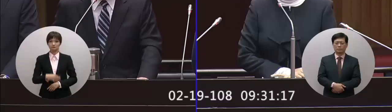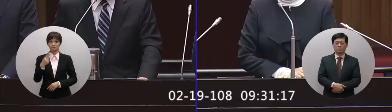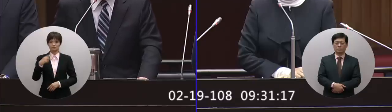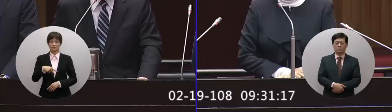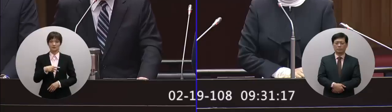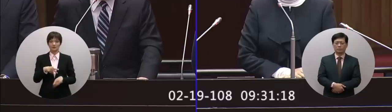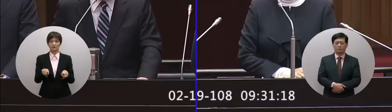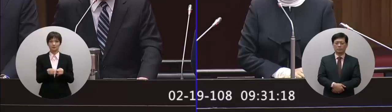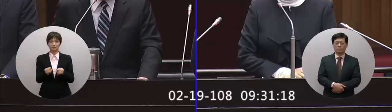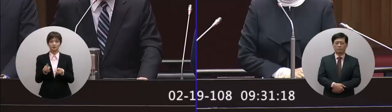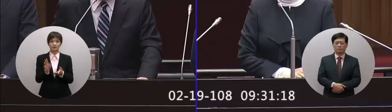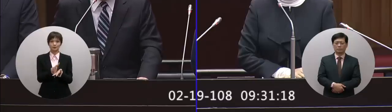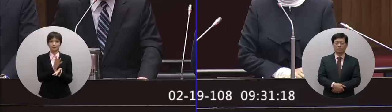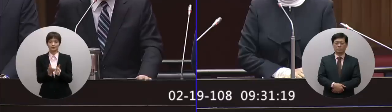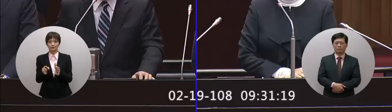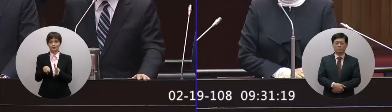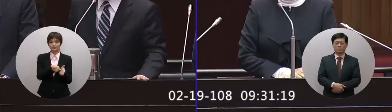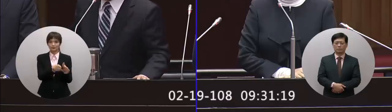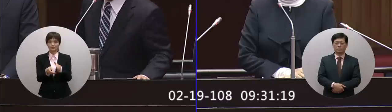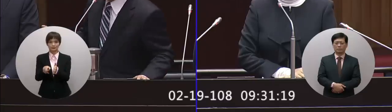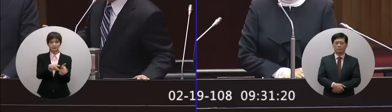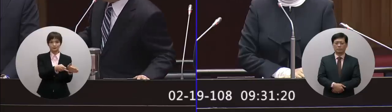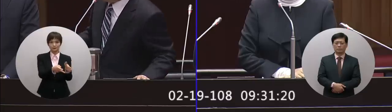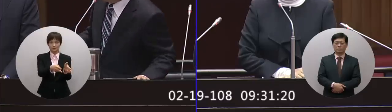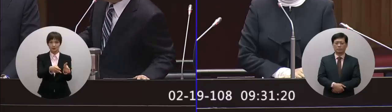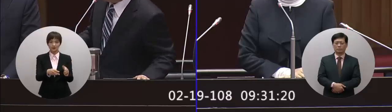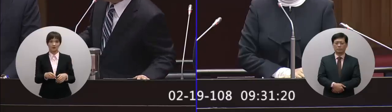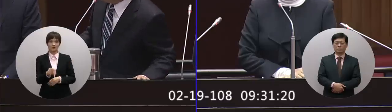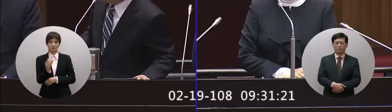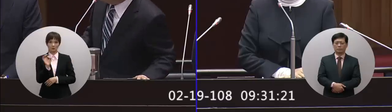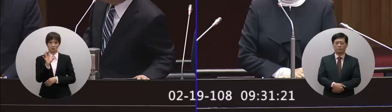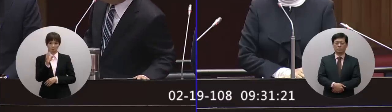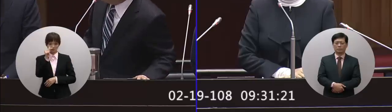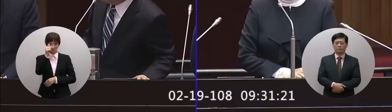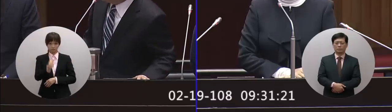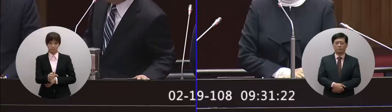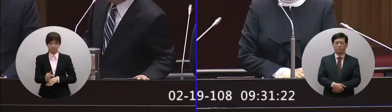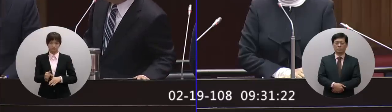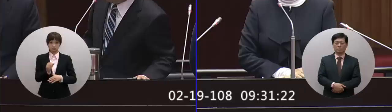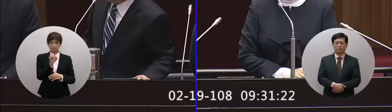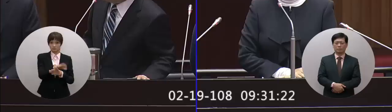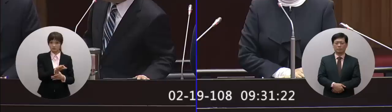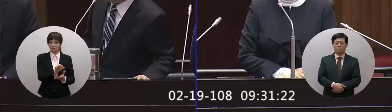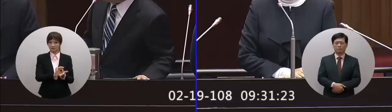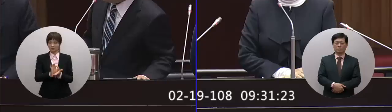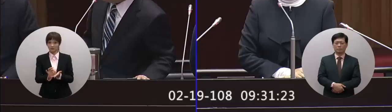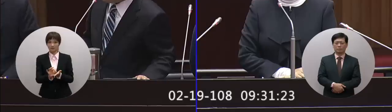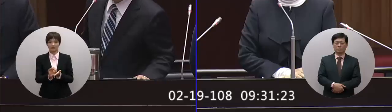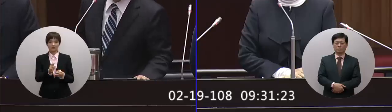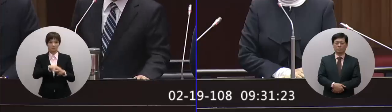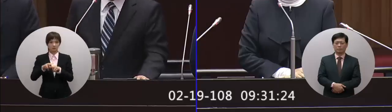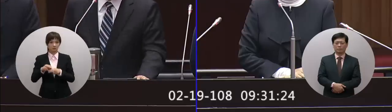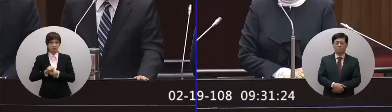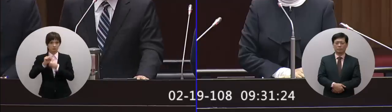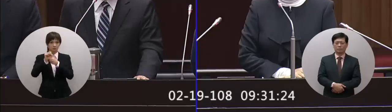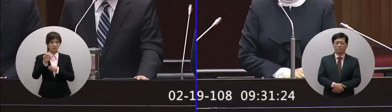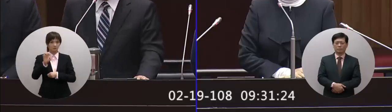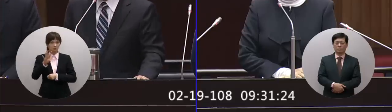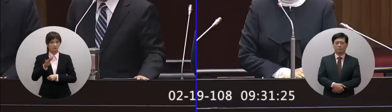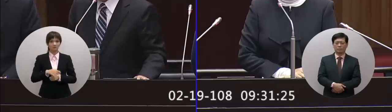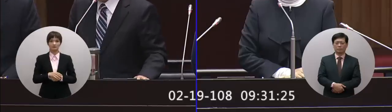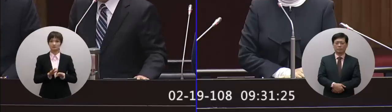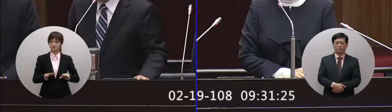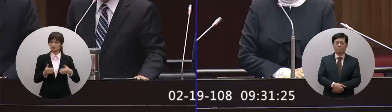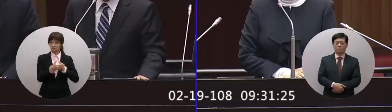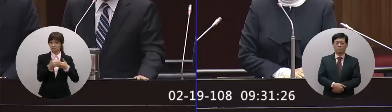玛500亿只有400个座位，这部分今年过年交通 票务都很顺利，然后新